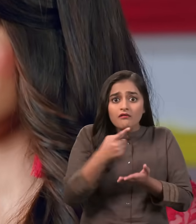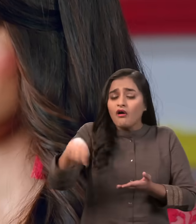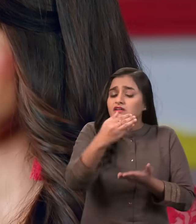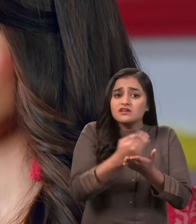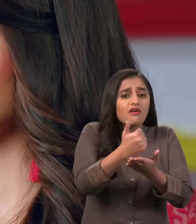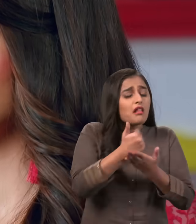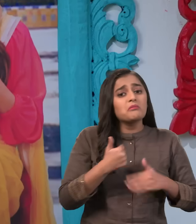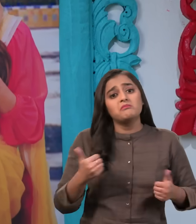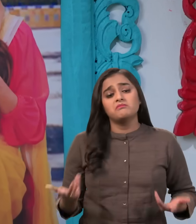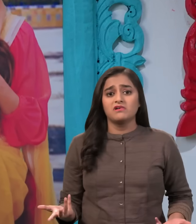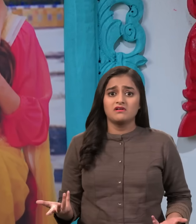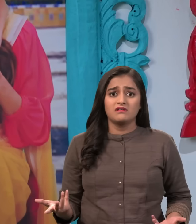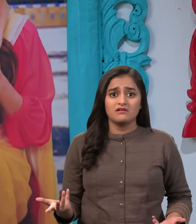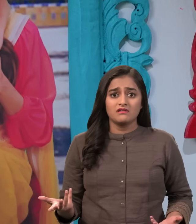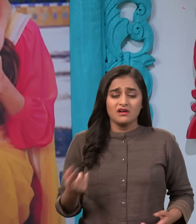की डांट से नहीं बचाता।